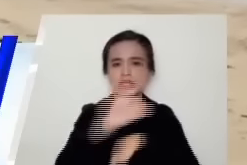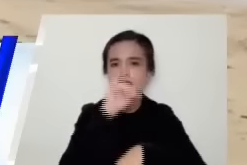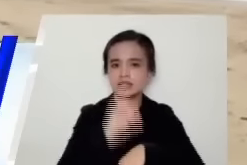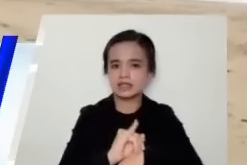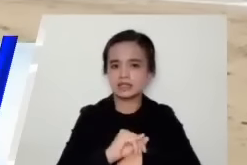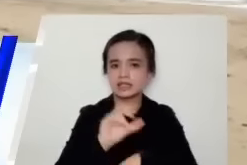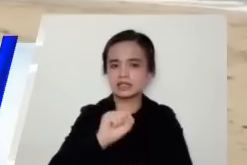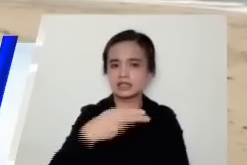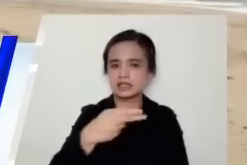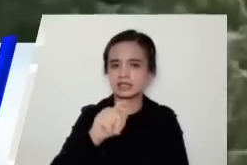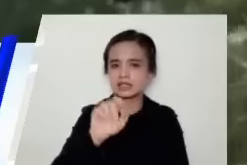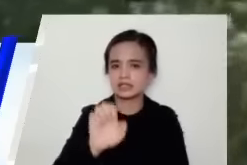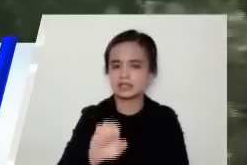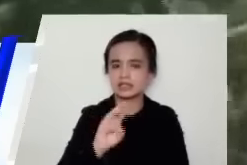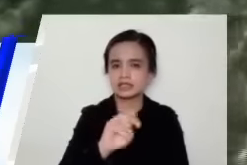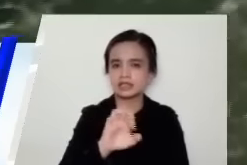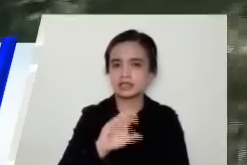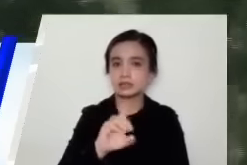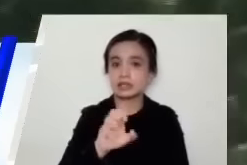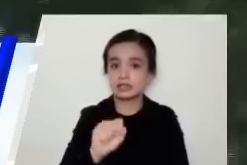ng Mercedes Camarines Norte.